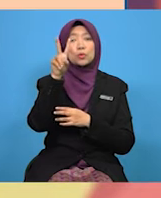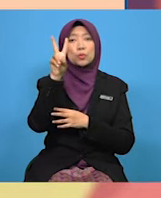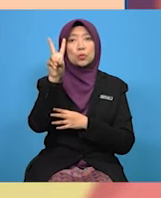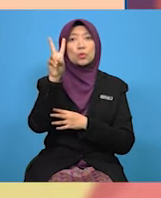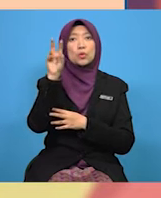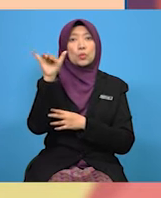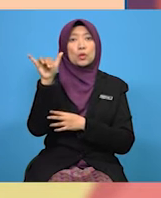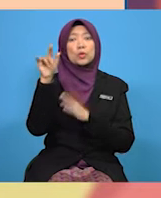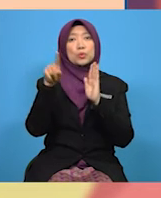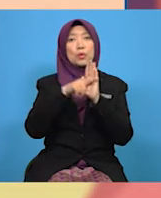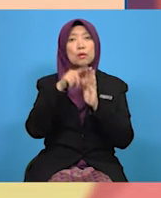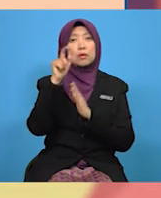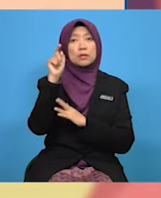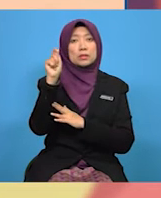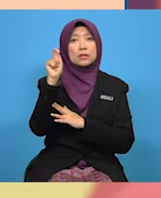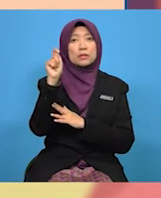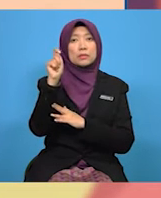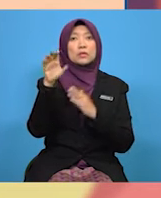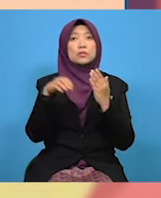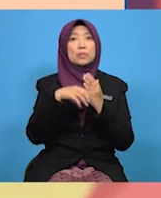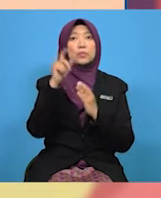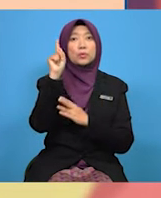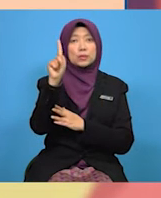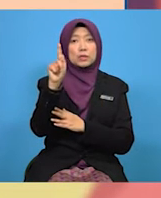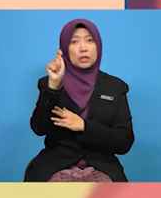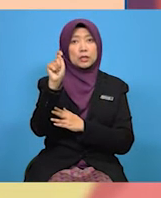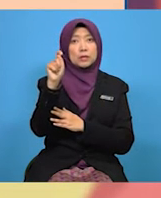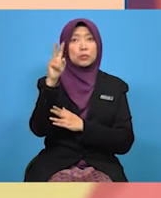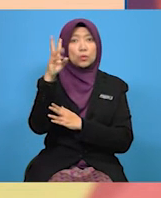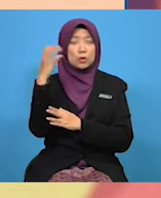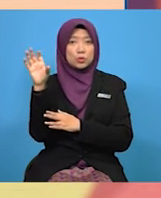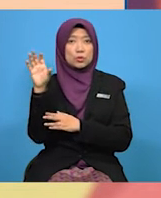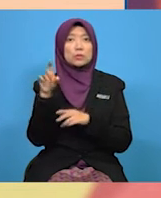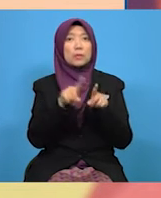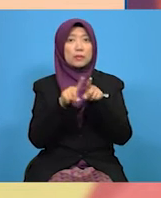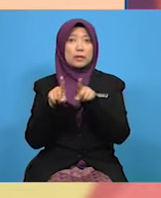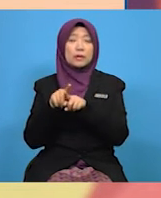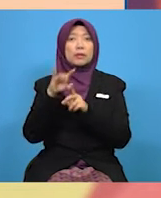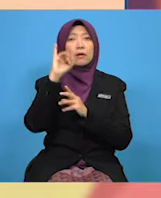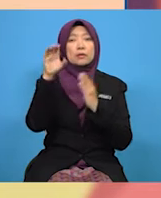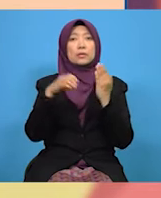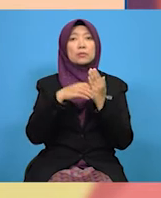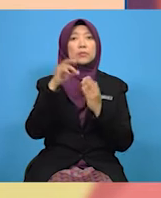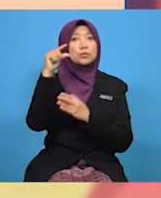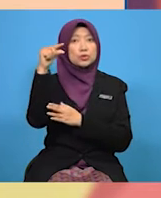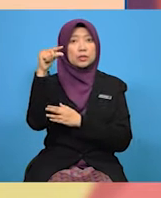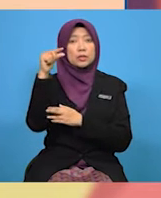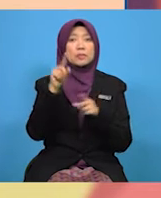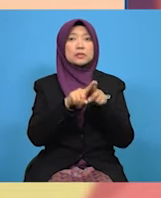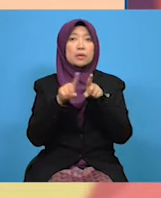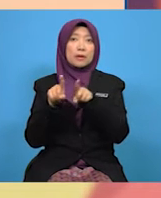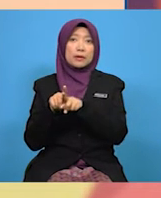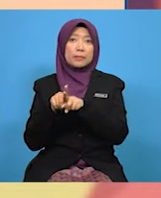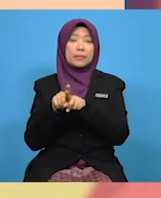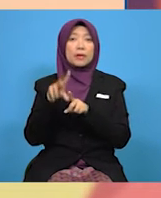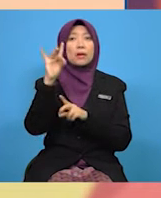pay2win donati camput Iya itu 200 sama dengan icon Puji yaitu